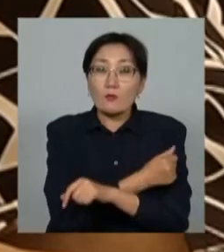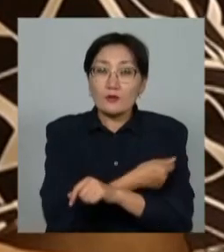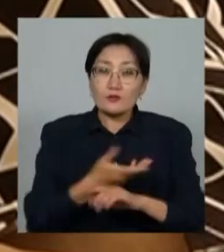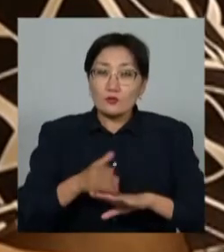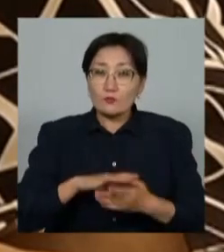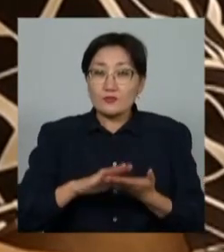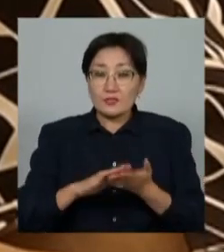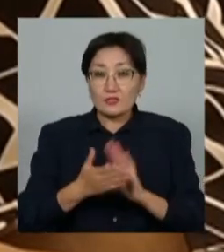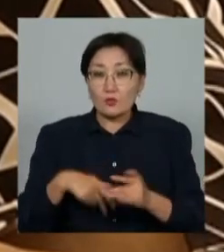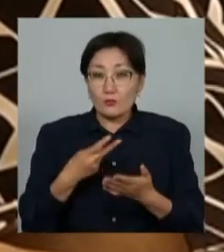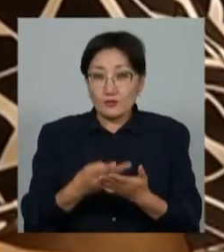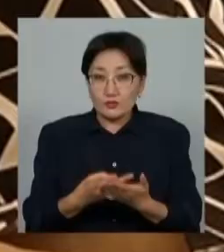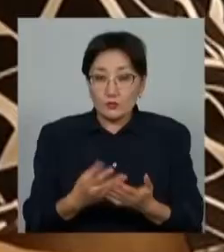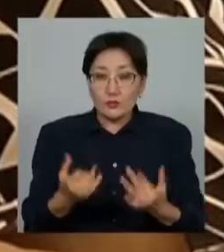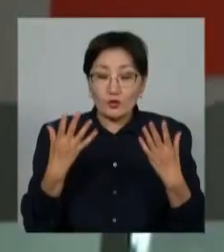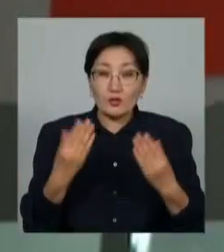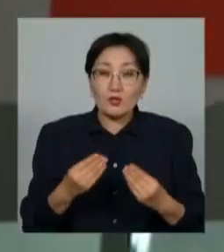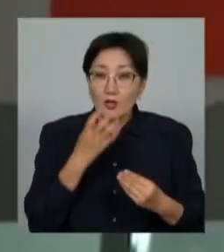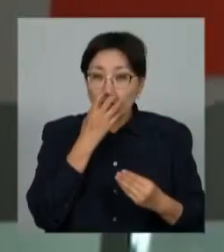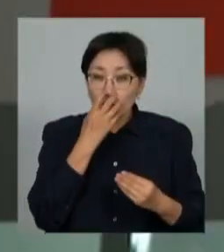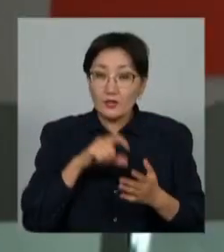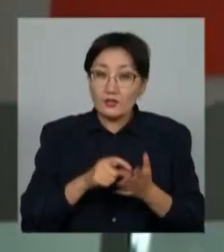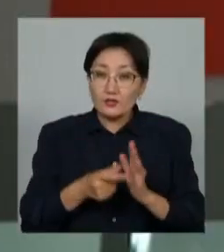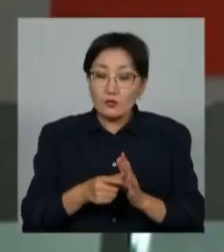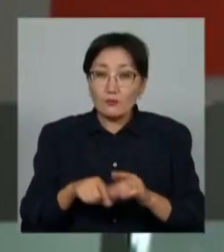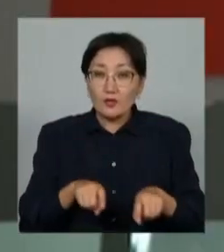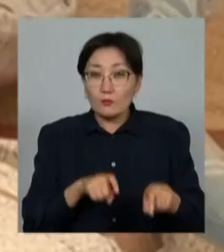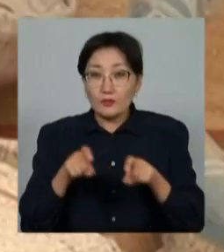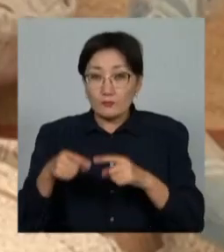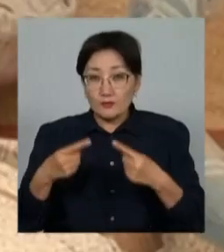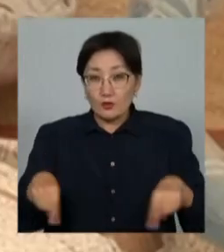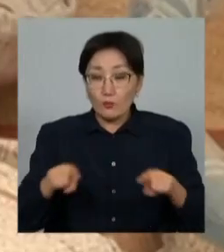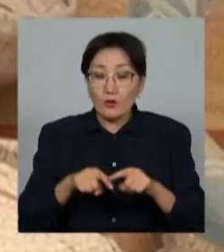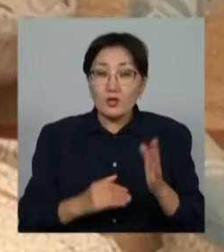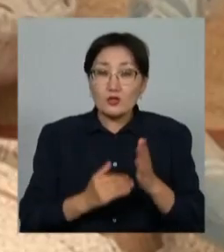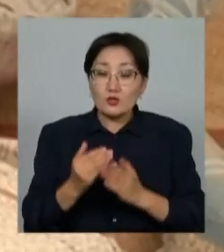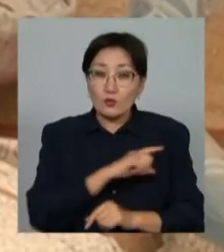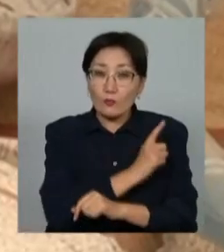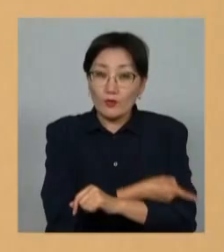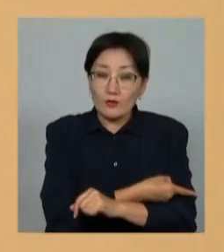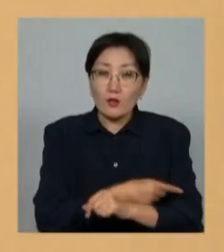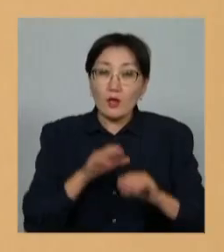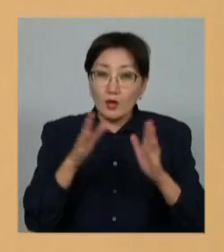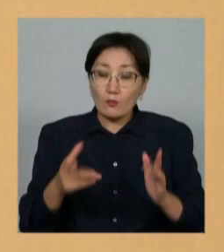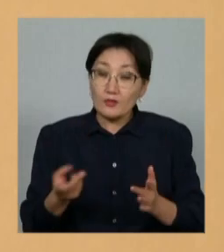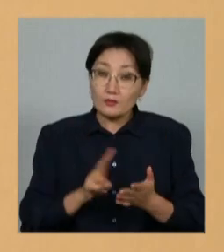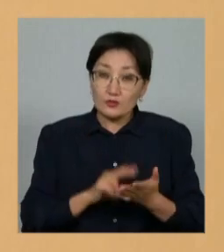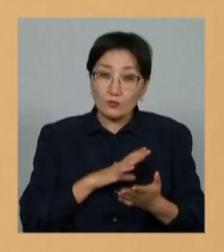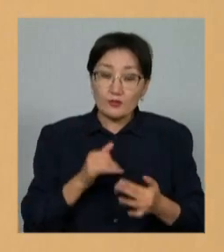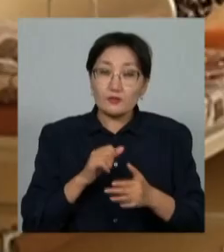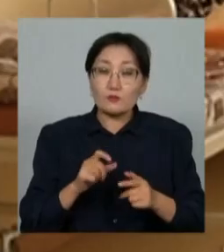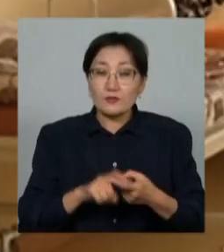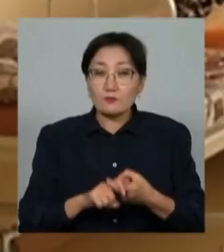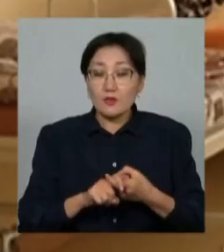халде түскеніне бір ай болған. Бүгін ғана жансақтау бөлімнен шығыпты. Бірақ әлі де жоғары қуатты оттегі аппаратына қосылған. Кесел